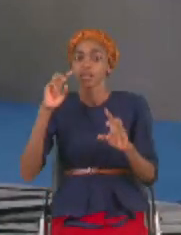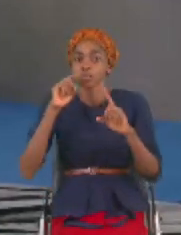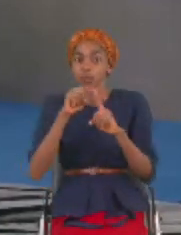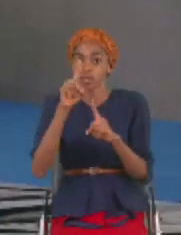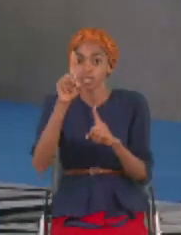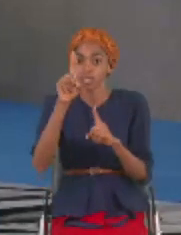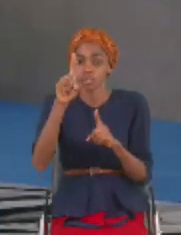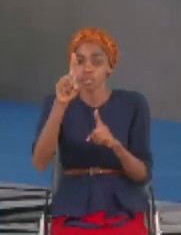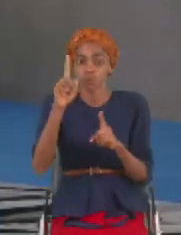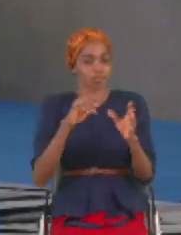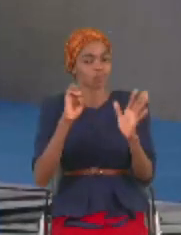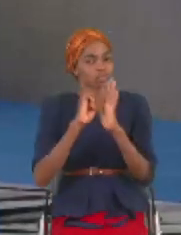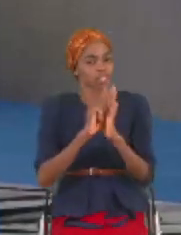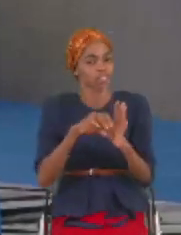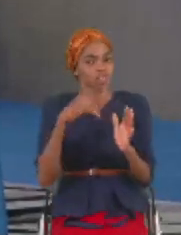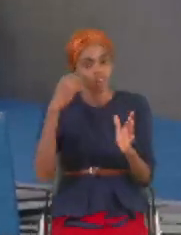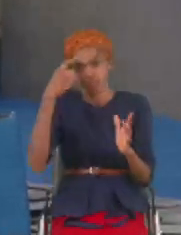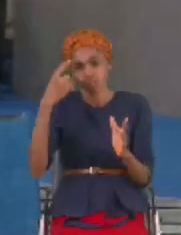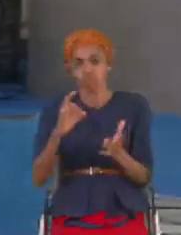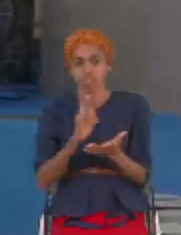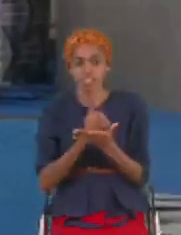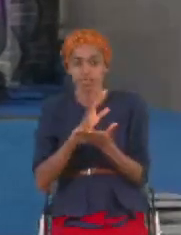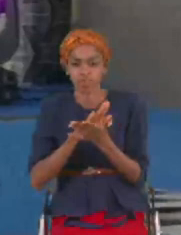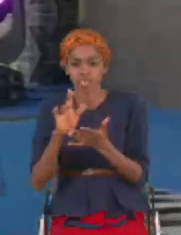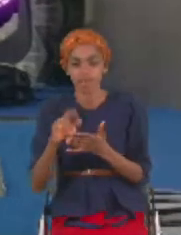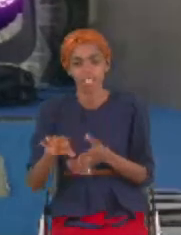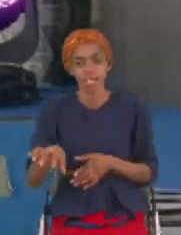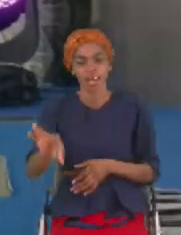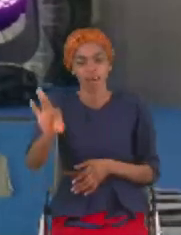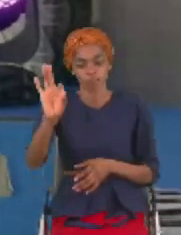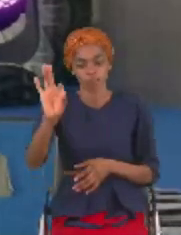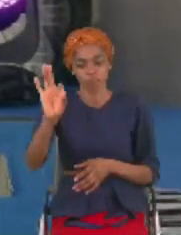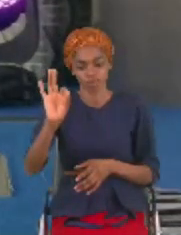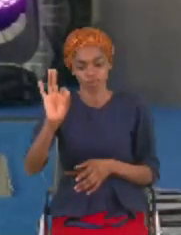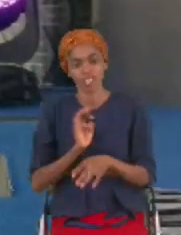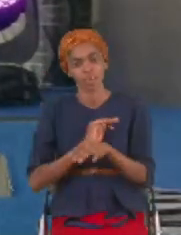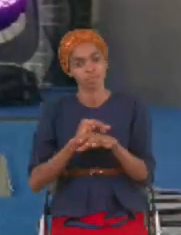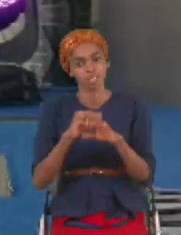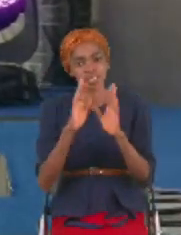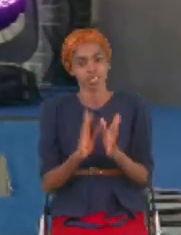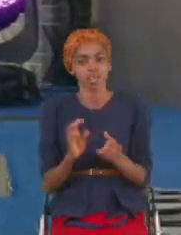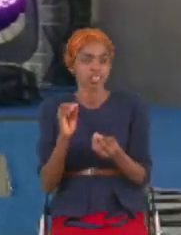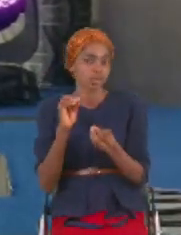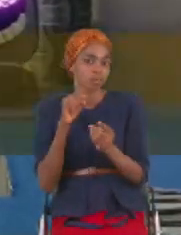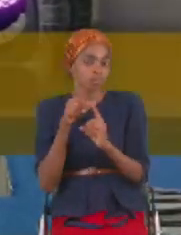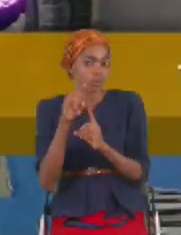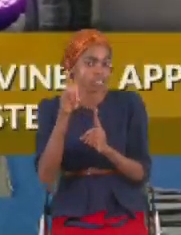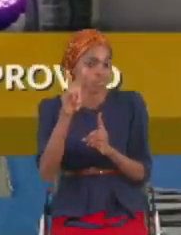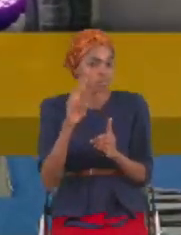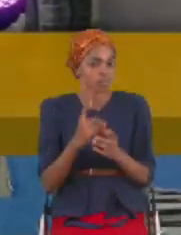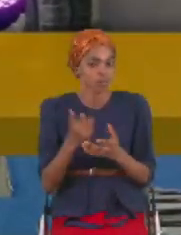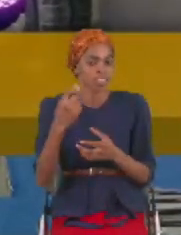pour les ministres divinement établi deuxième point la formation